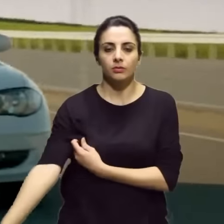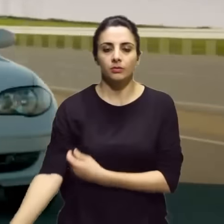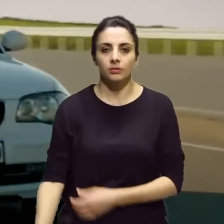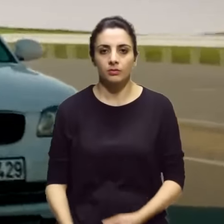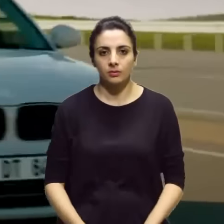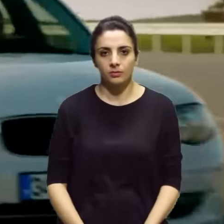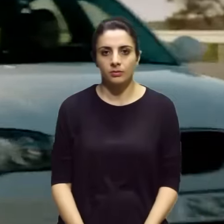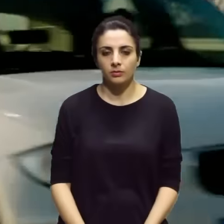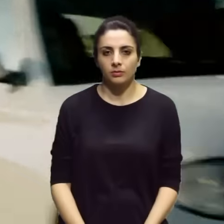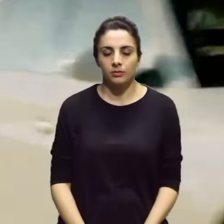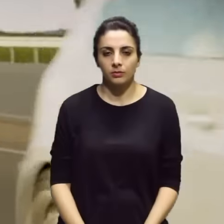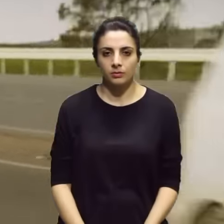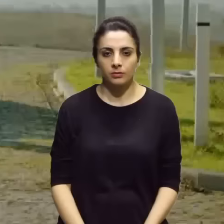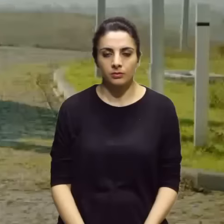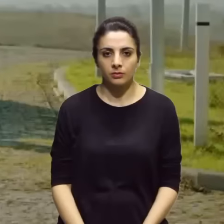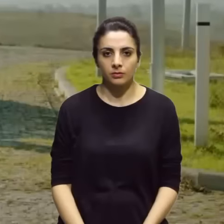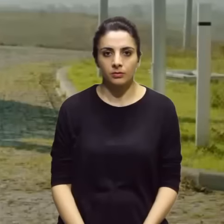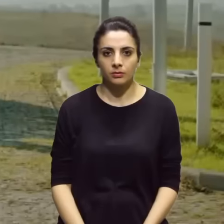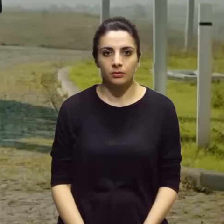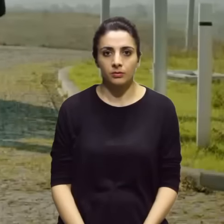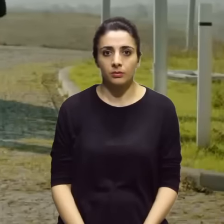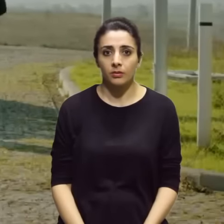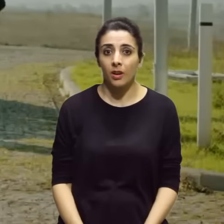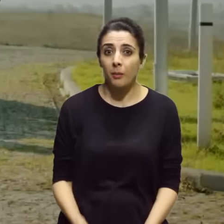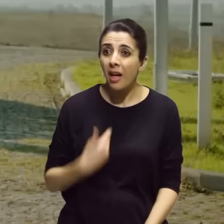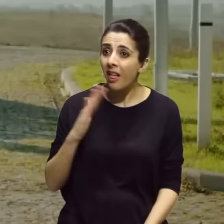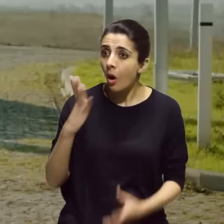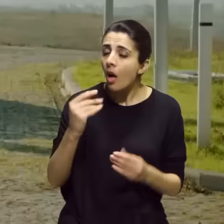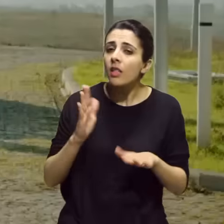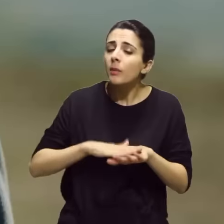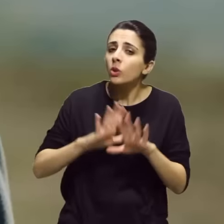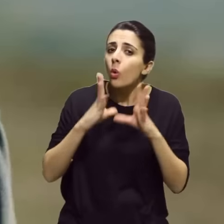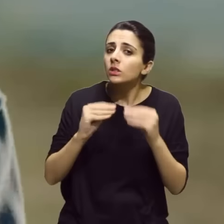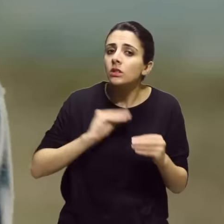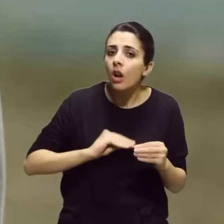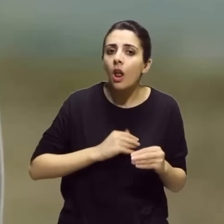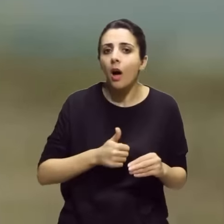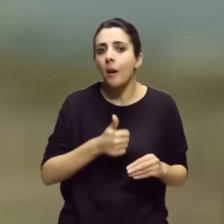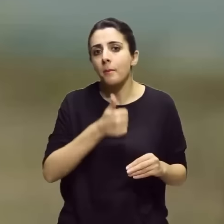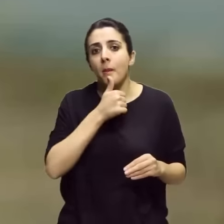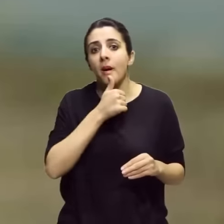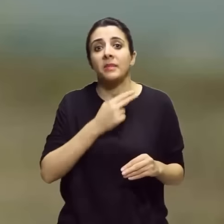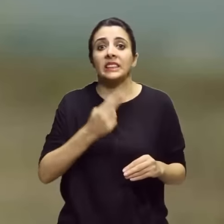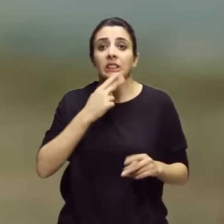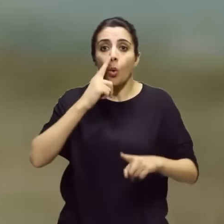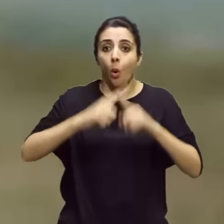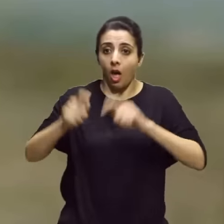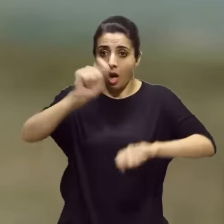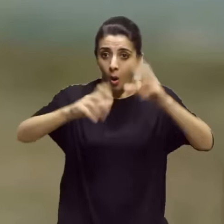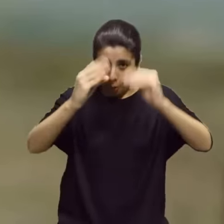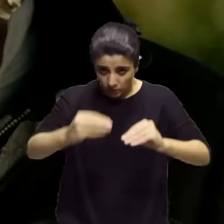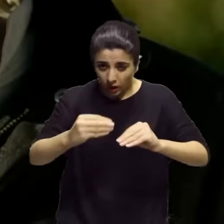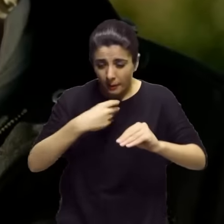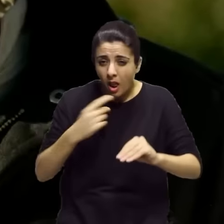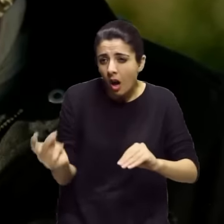Hızla sol şeride geçtiler. Ya beni oraya götünce ne olacak zannediyorsunuz? Babam kız kulesi inşa edip beni oraya kilitlese bile ben